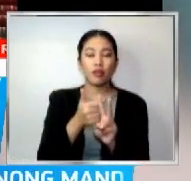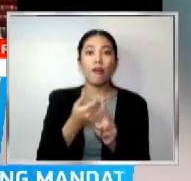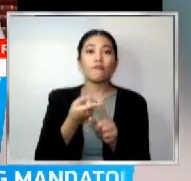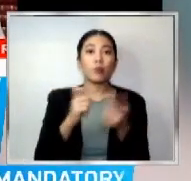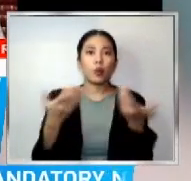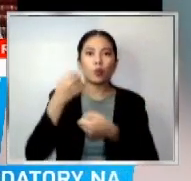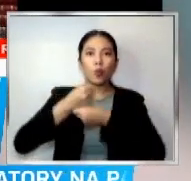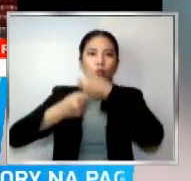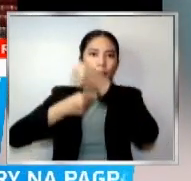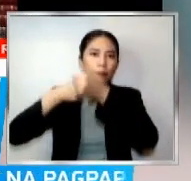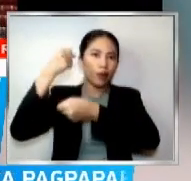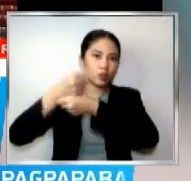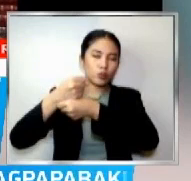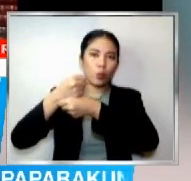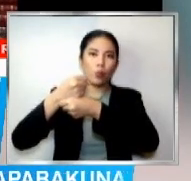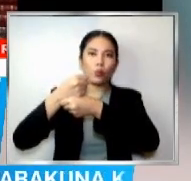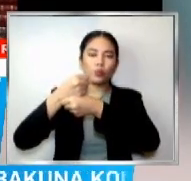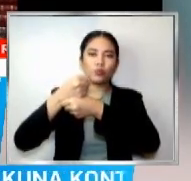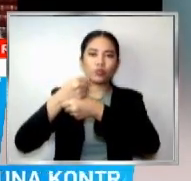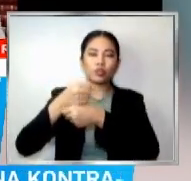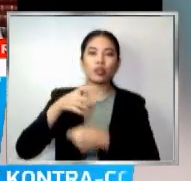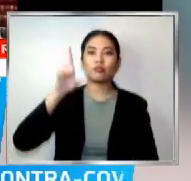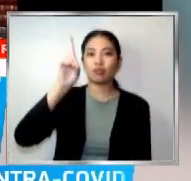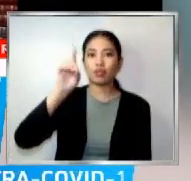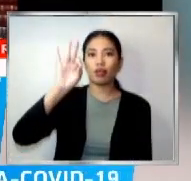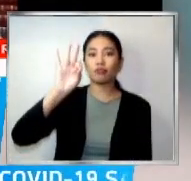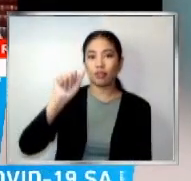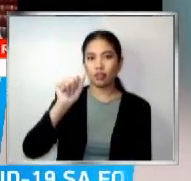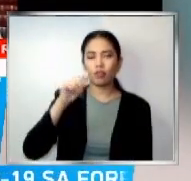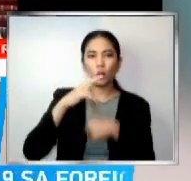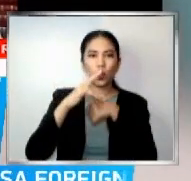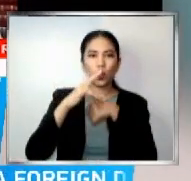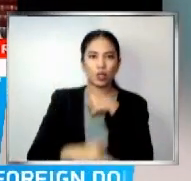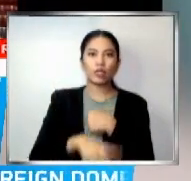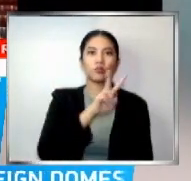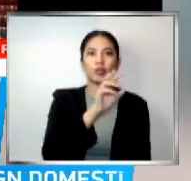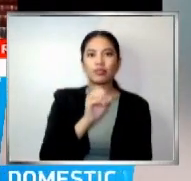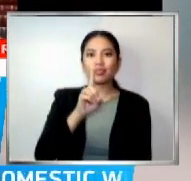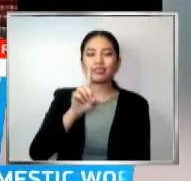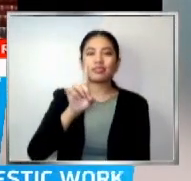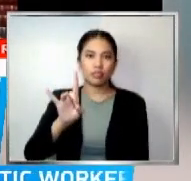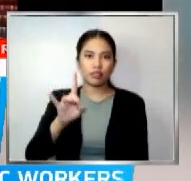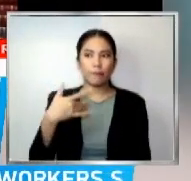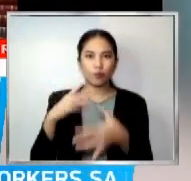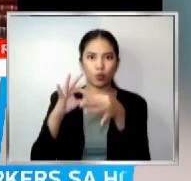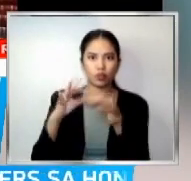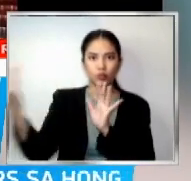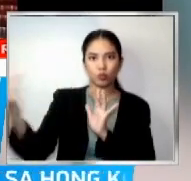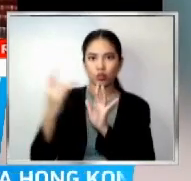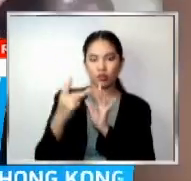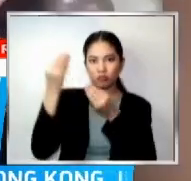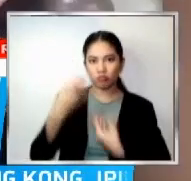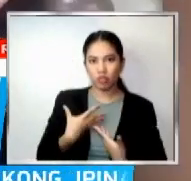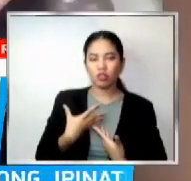fairness to the DFA, as early as 2018, nag-coordinate na po sa akin si DFA